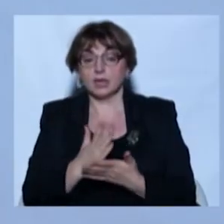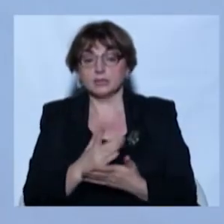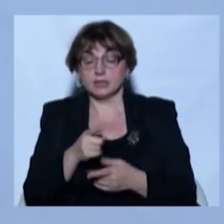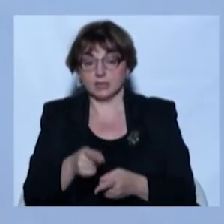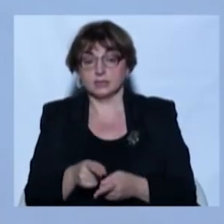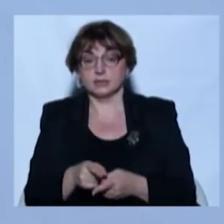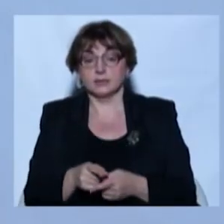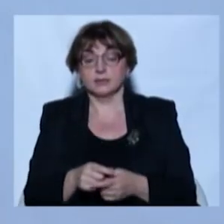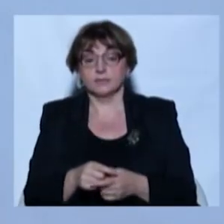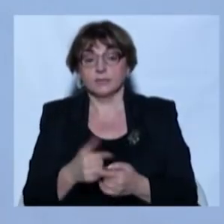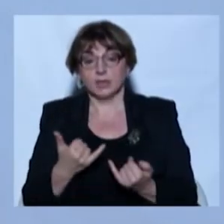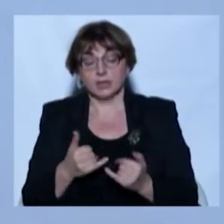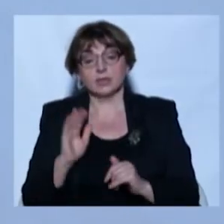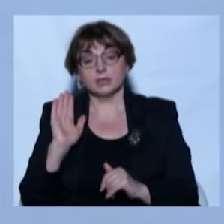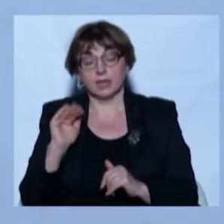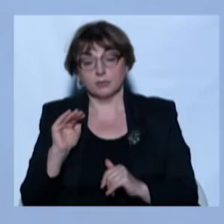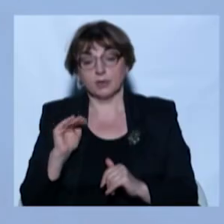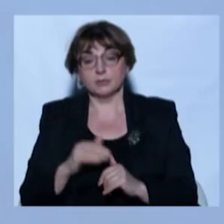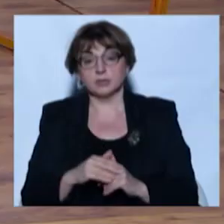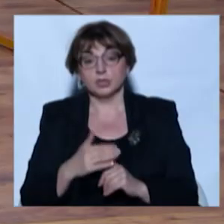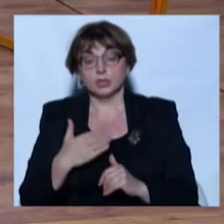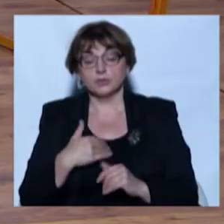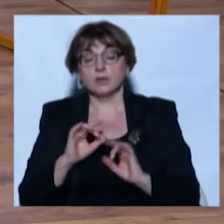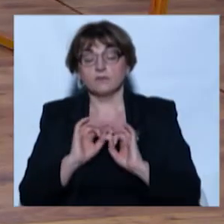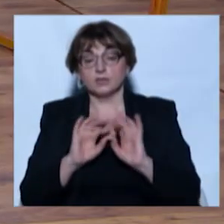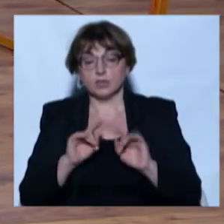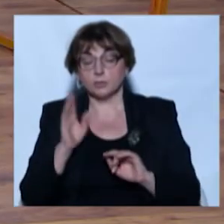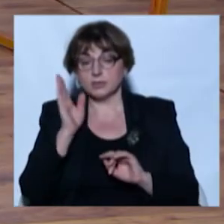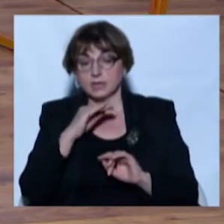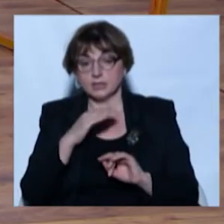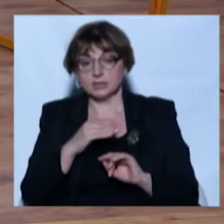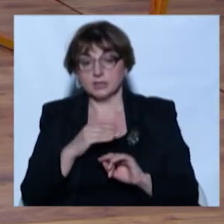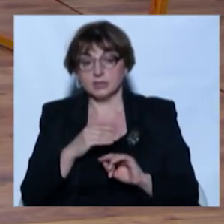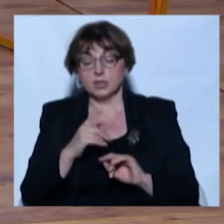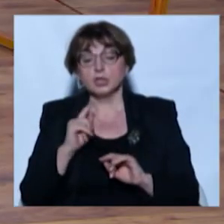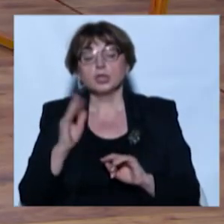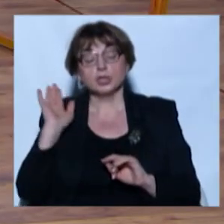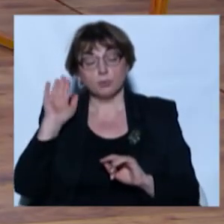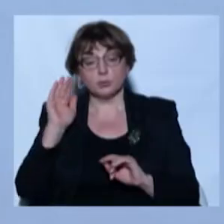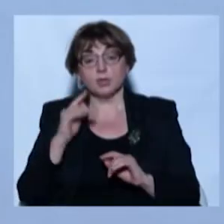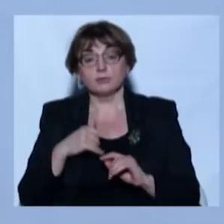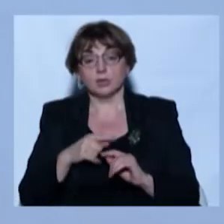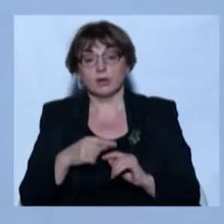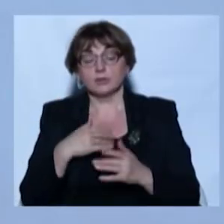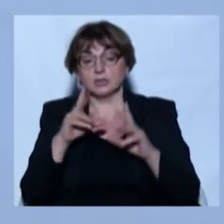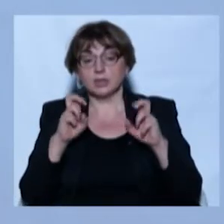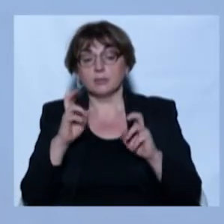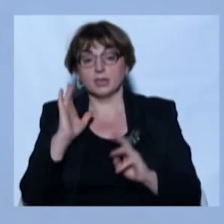ეს. ეხლა კი გემშვიდობებით, ჩვენ დღეს ვისაუბრეთ წყალზე და შემდეგი ჩვენი გაკვეთილის თემა